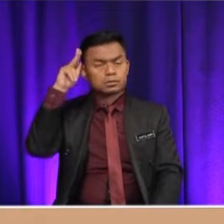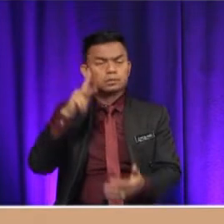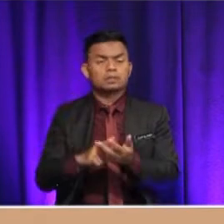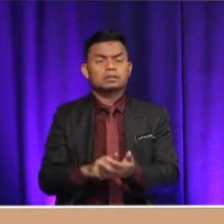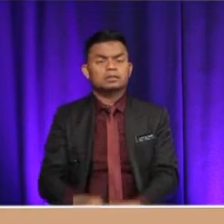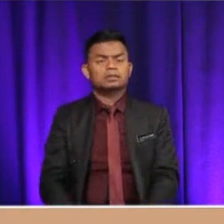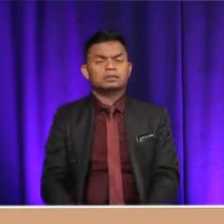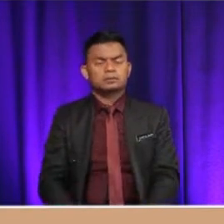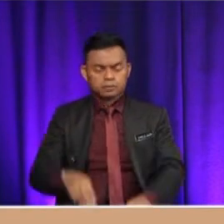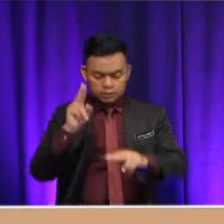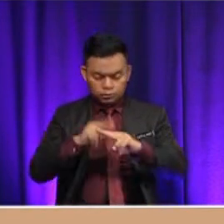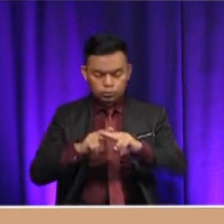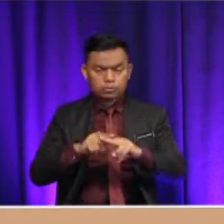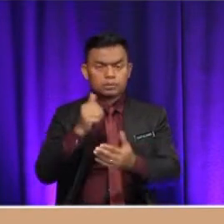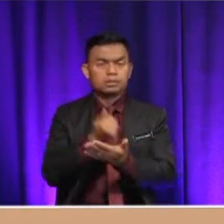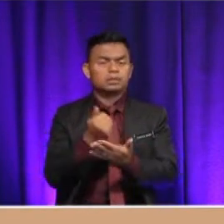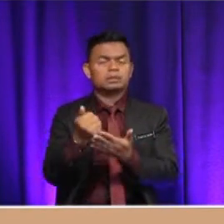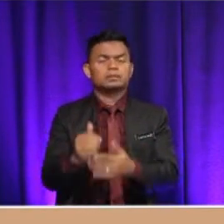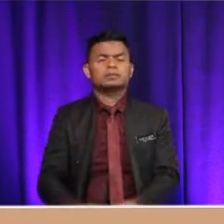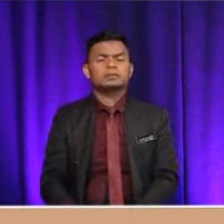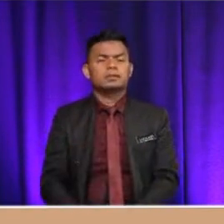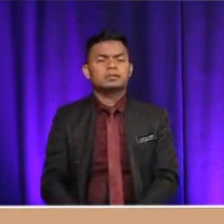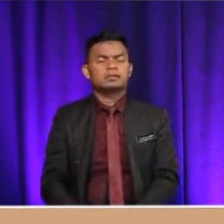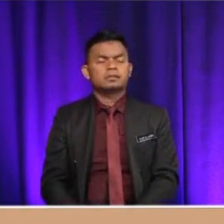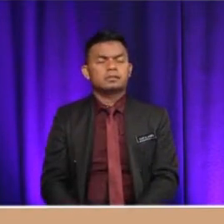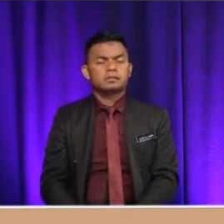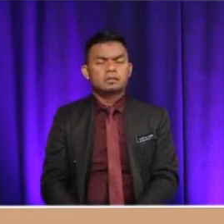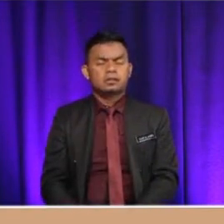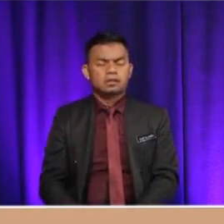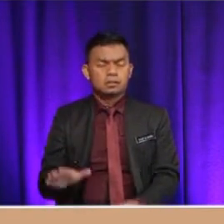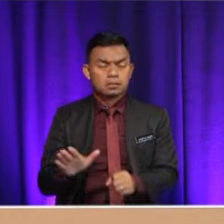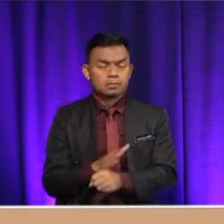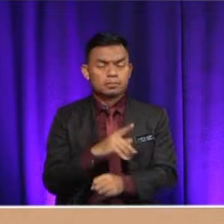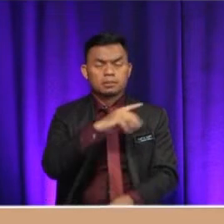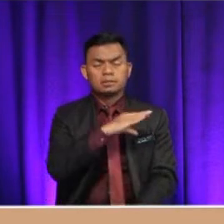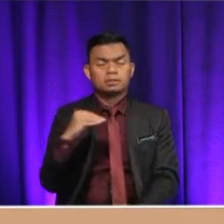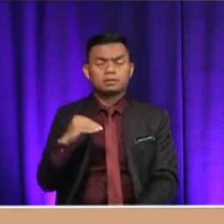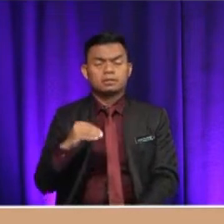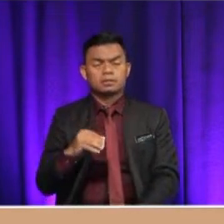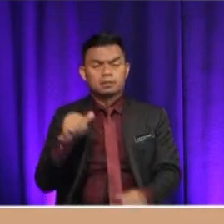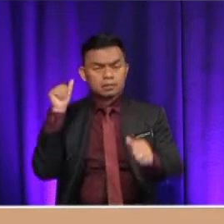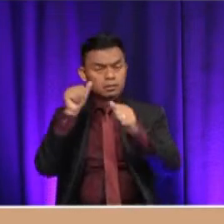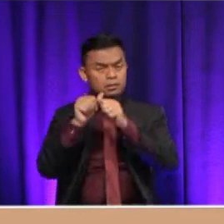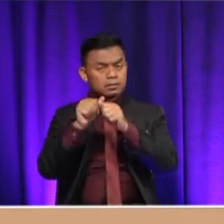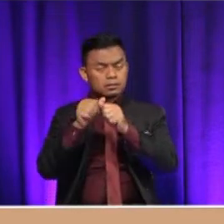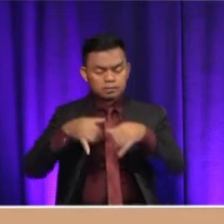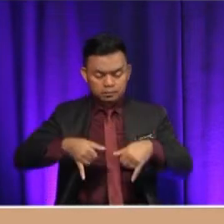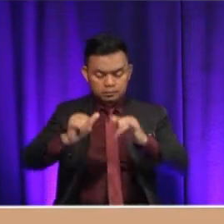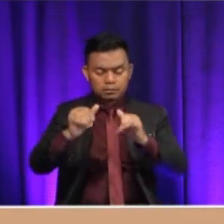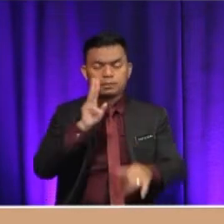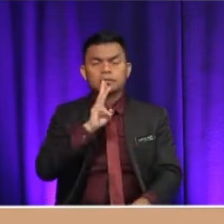pasti kedudukan alat pemasangan, lekapan dan arah aliran air dalam satu bangunan.